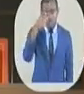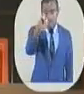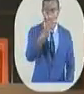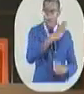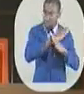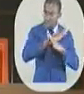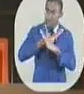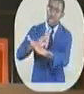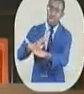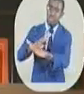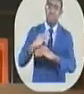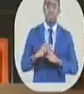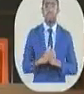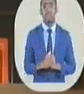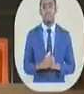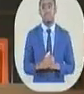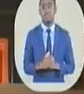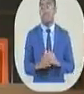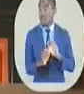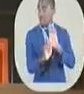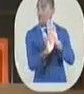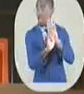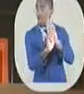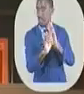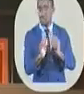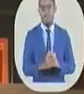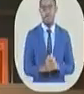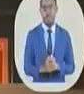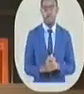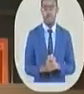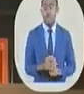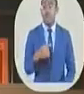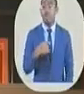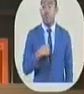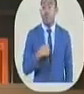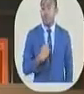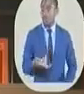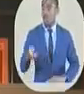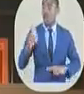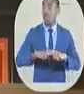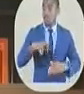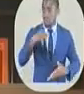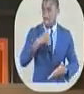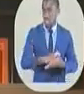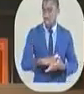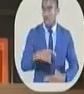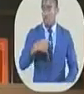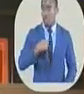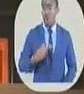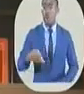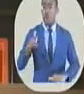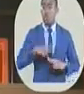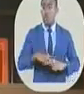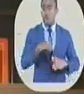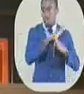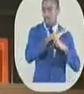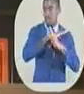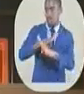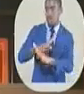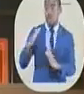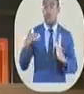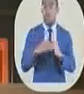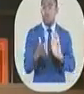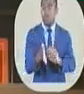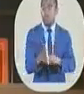vous protéger. Pour preuve, afin de renforcer encore plus l'efficacité de notre